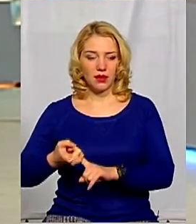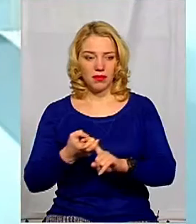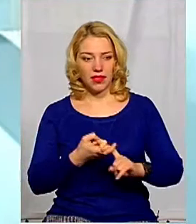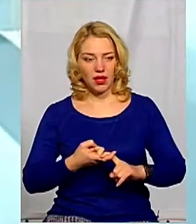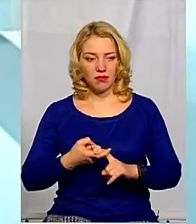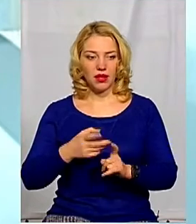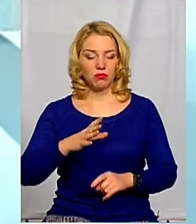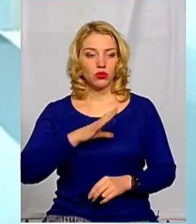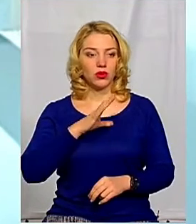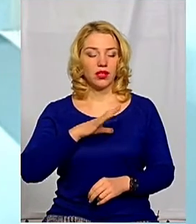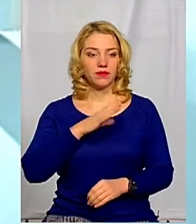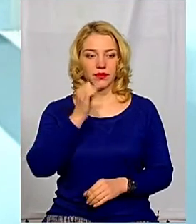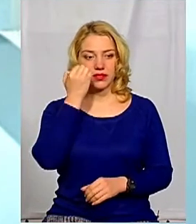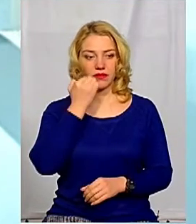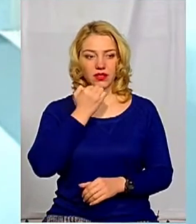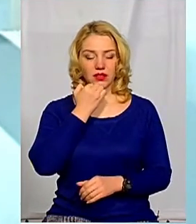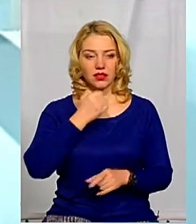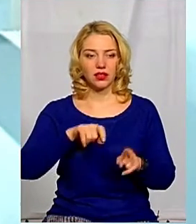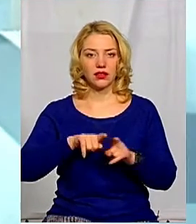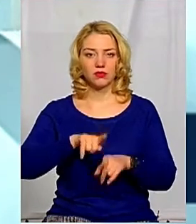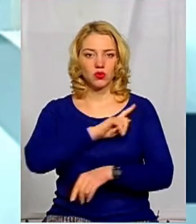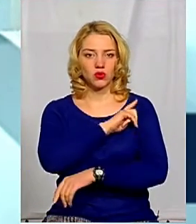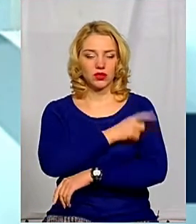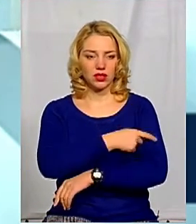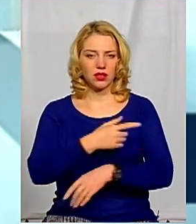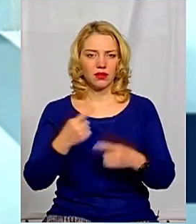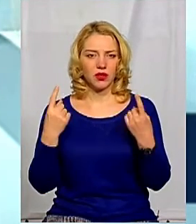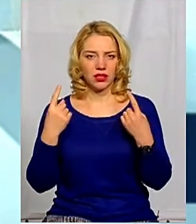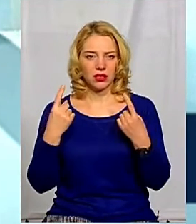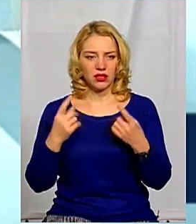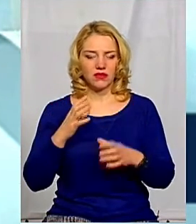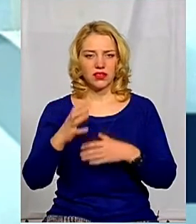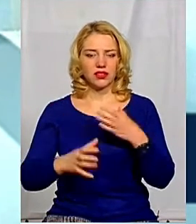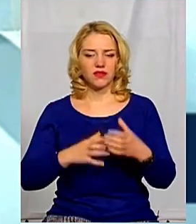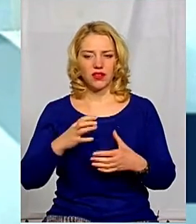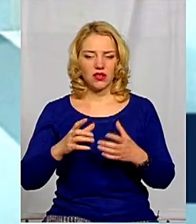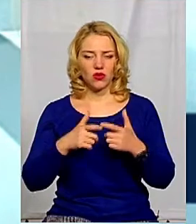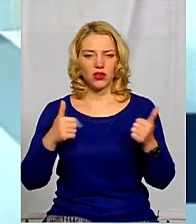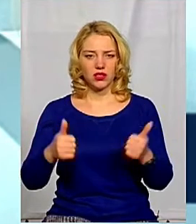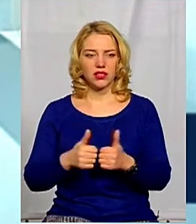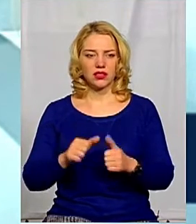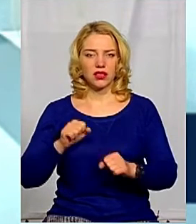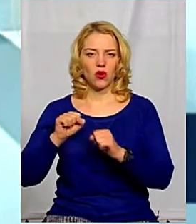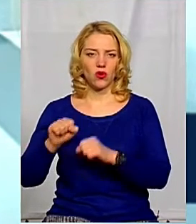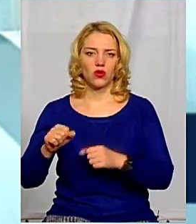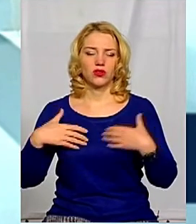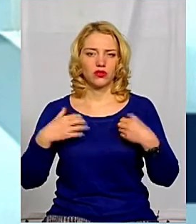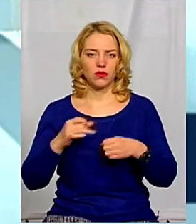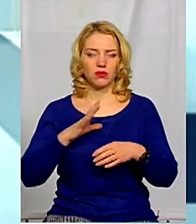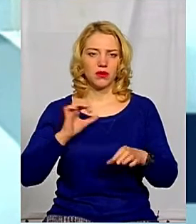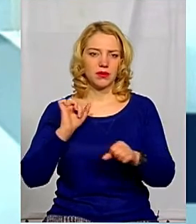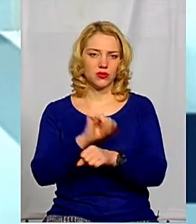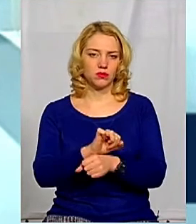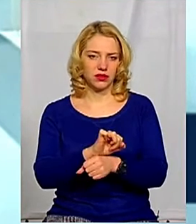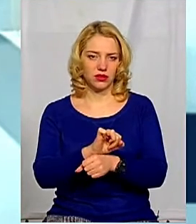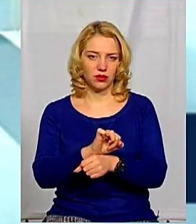була завдяки таким зусиллям титанічним Всесвітньої організації охорони здоров'я, вона була призупинена.